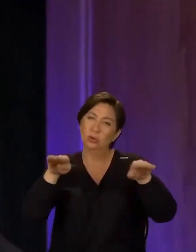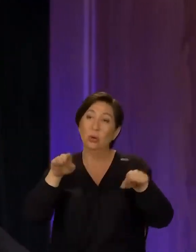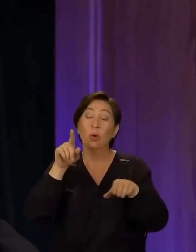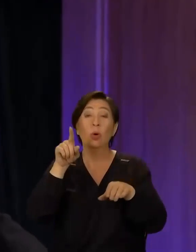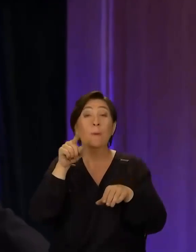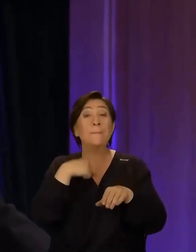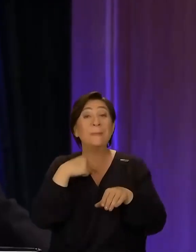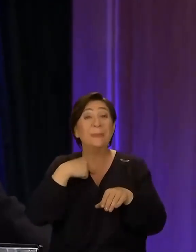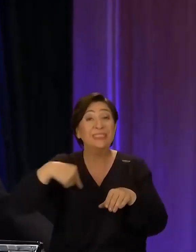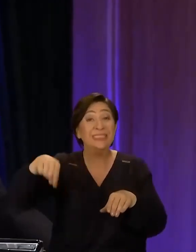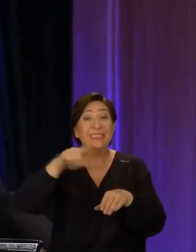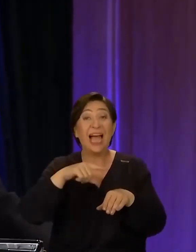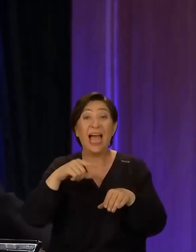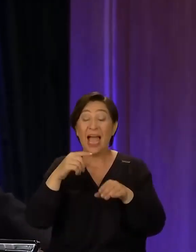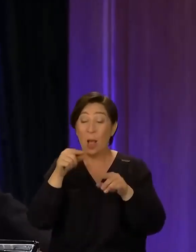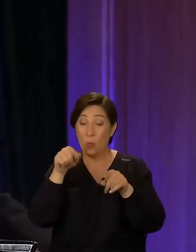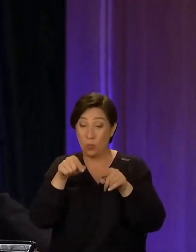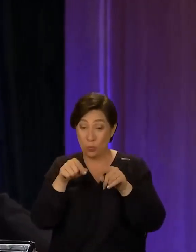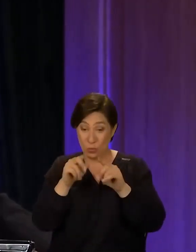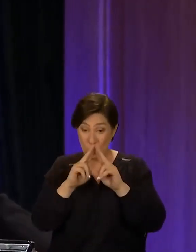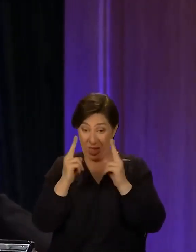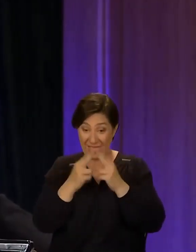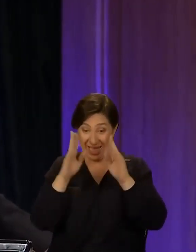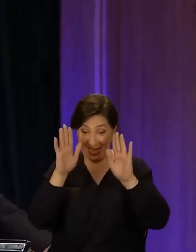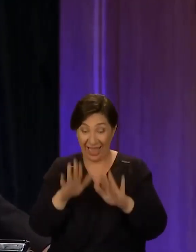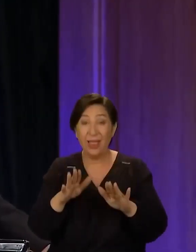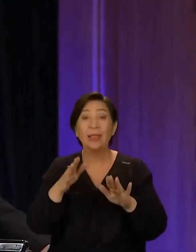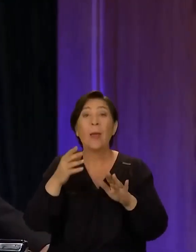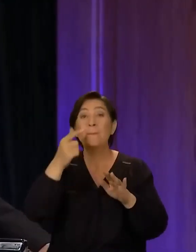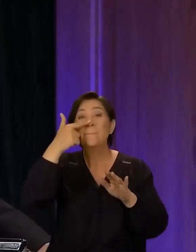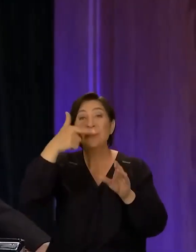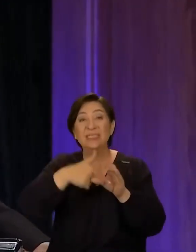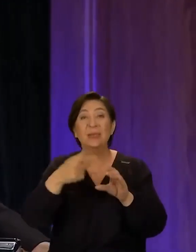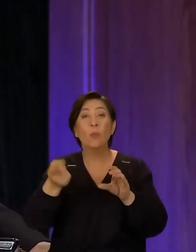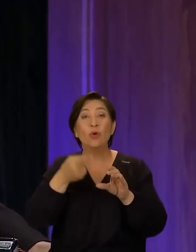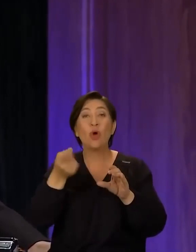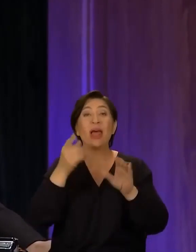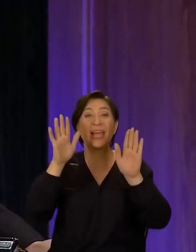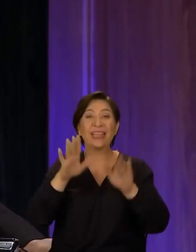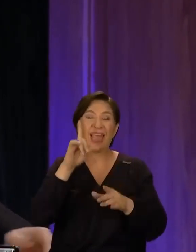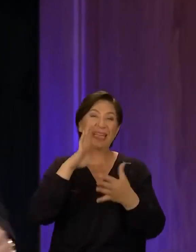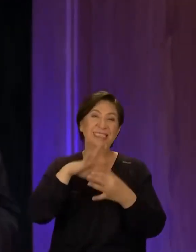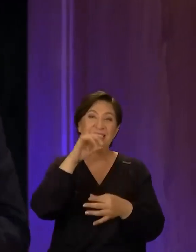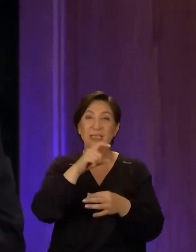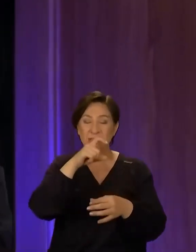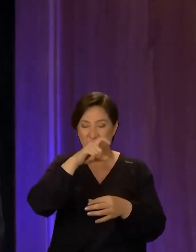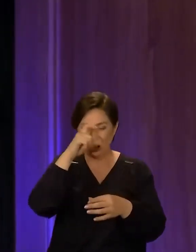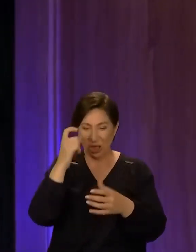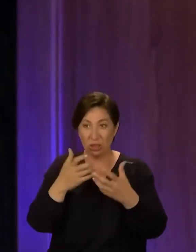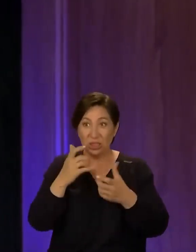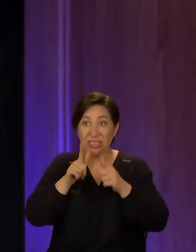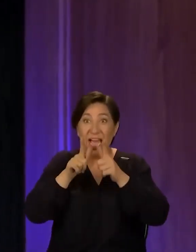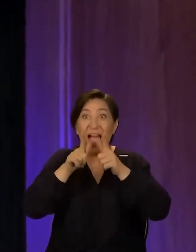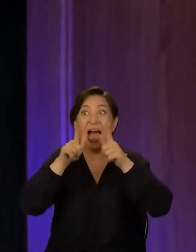Falan. Bize analog dünyadan kalan karbüratörlü benzinli motorlardan kalan tek insan. Isındıkça